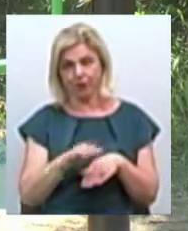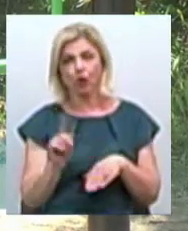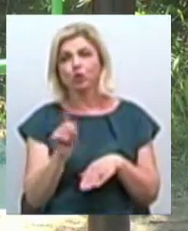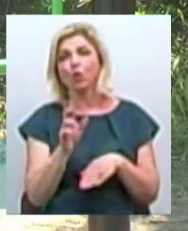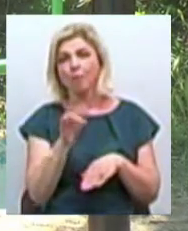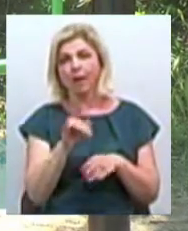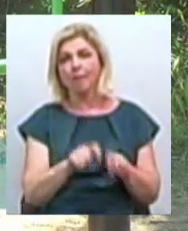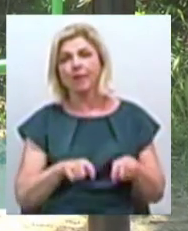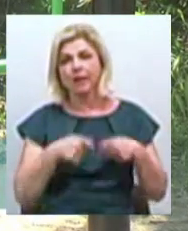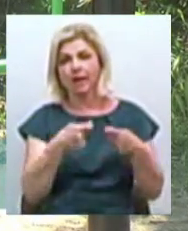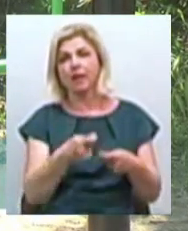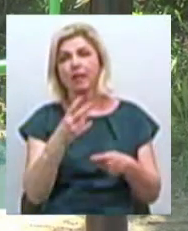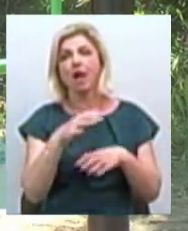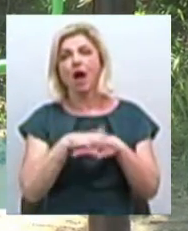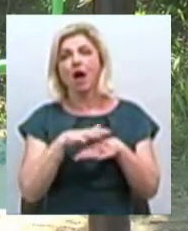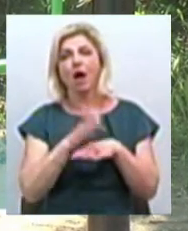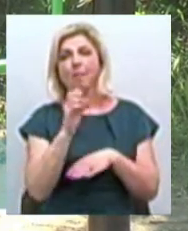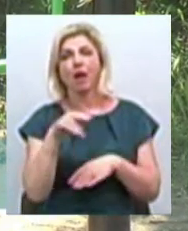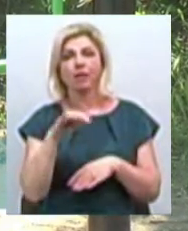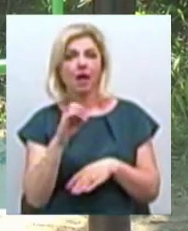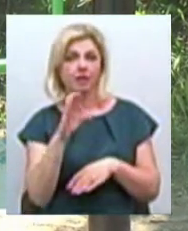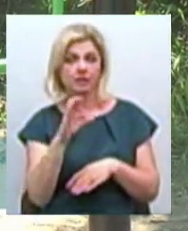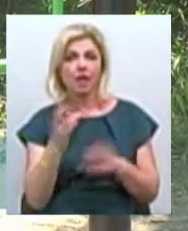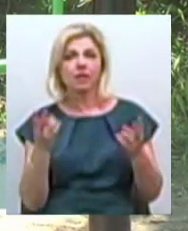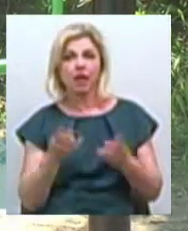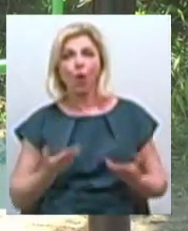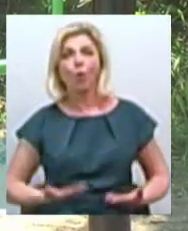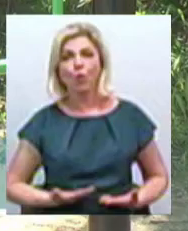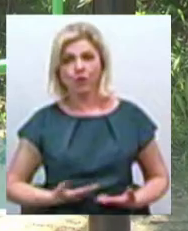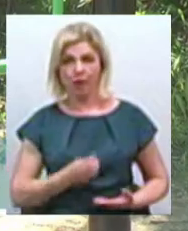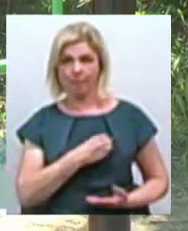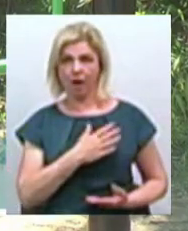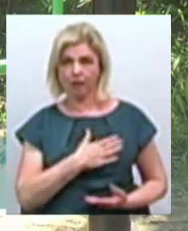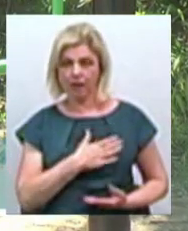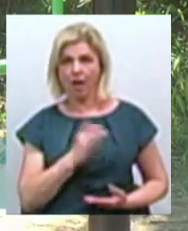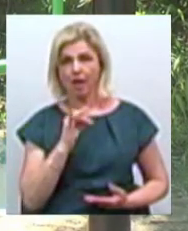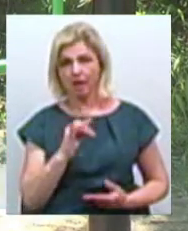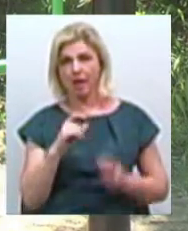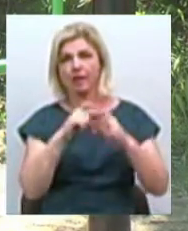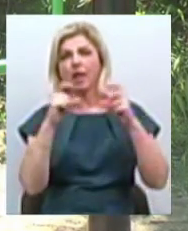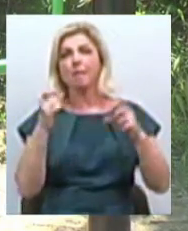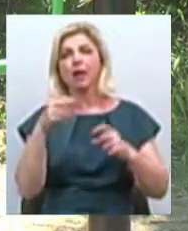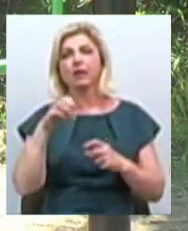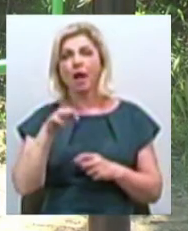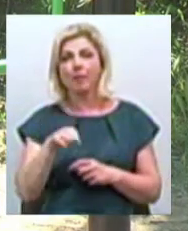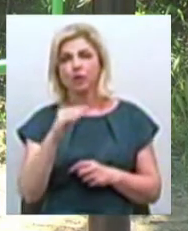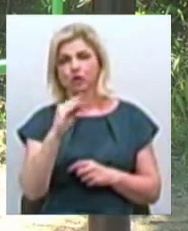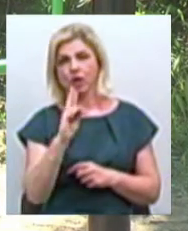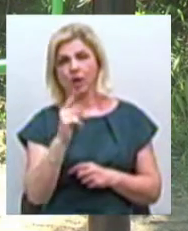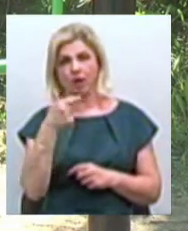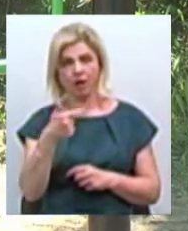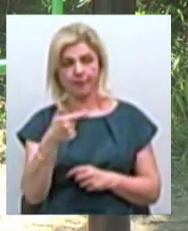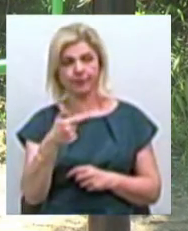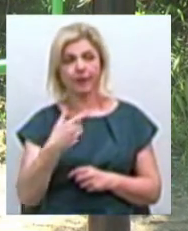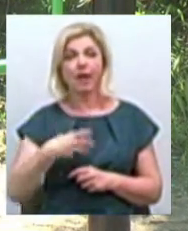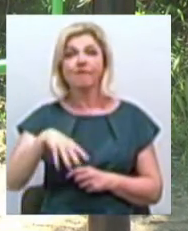на баланс, має прийняти комунальне майно і департамент ЖКХ. З усіма департаментами ми на